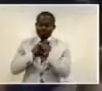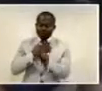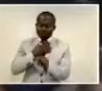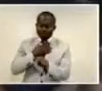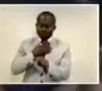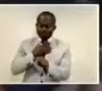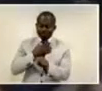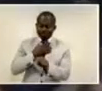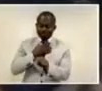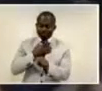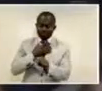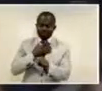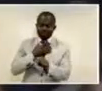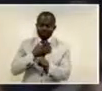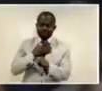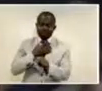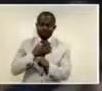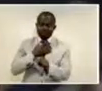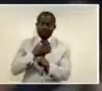Nagira ngo